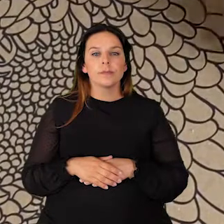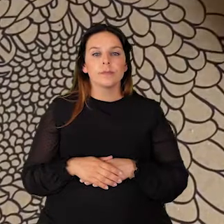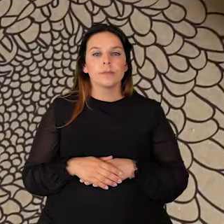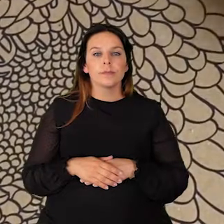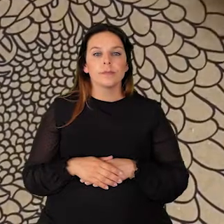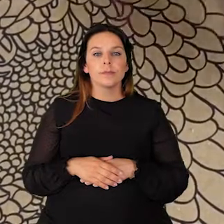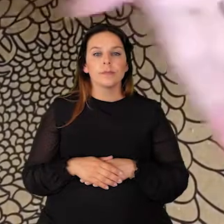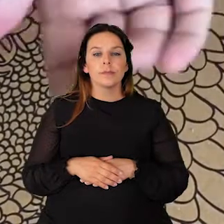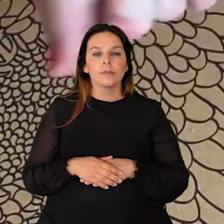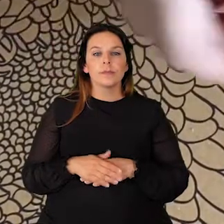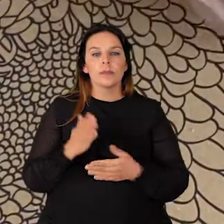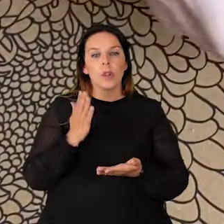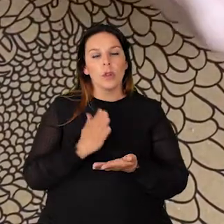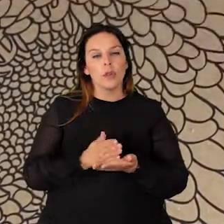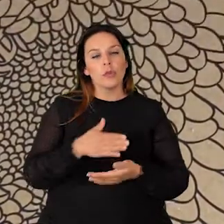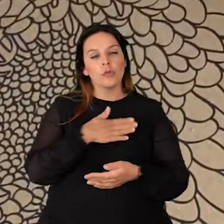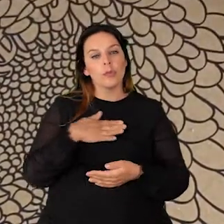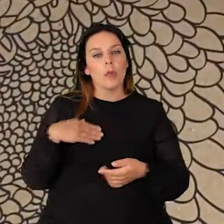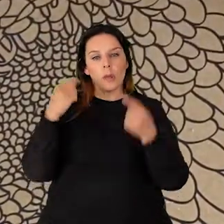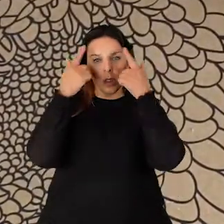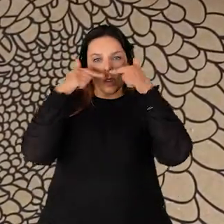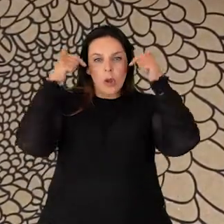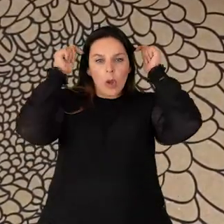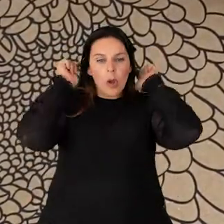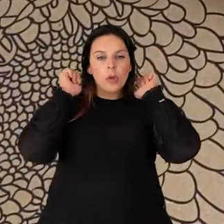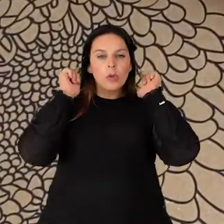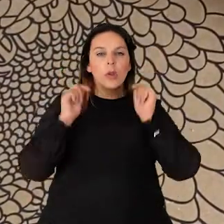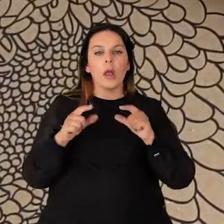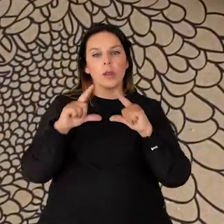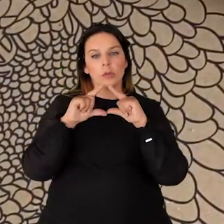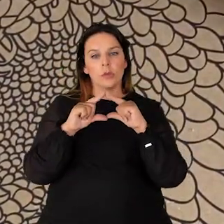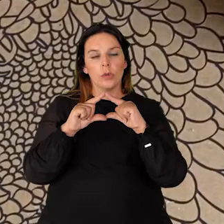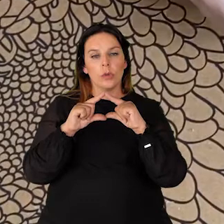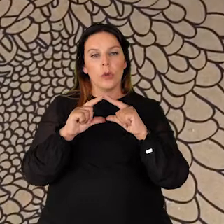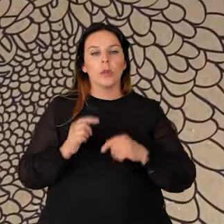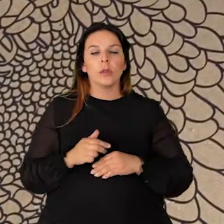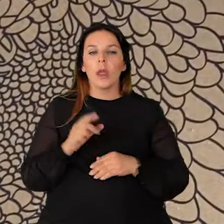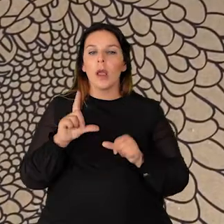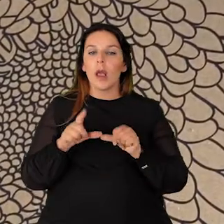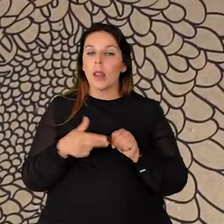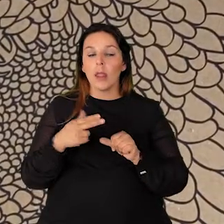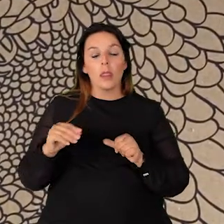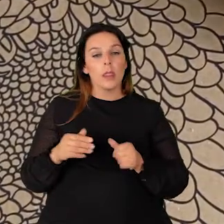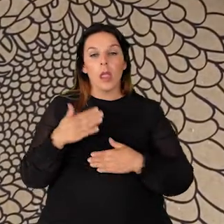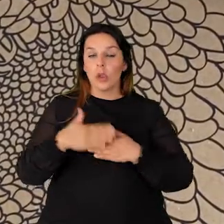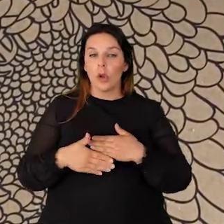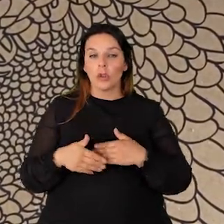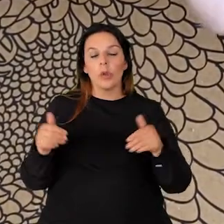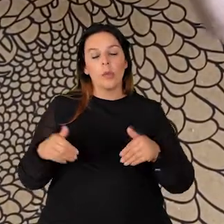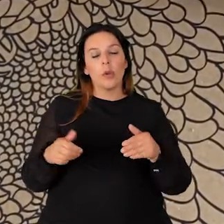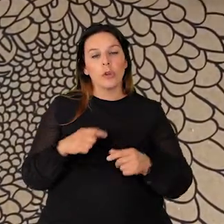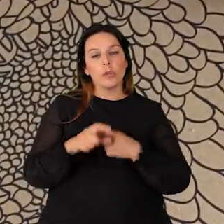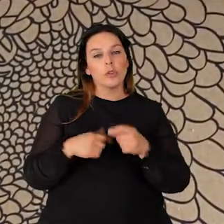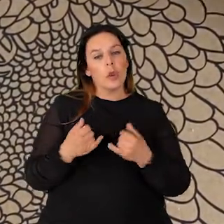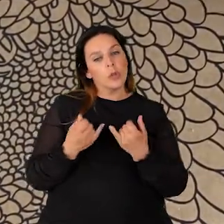właściwie w tym momencie mamy okulary takie trójkątne ale to jeszcze nie koniec bo możemy zmienić